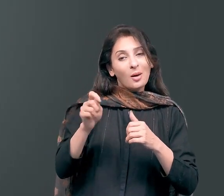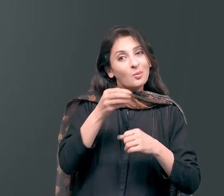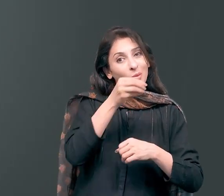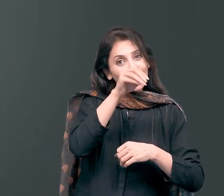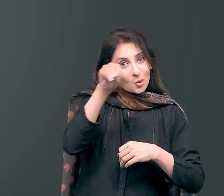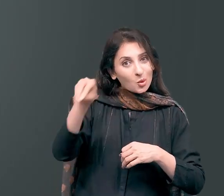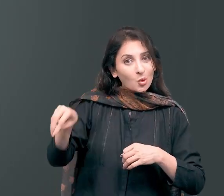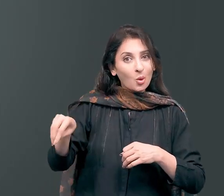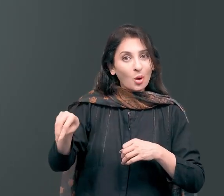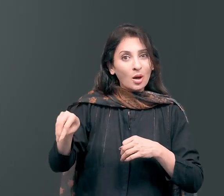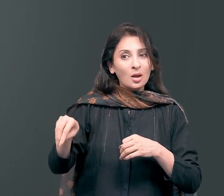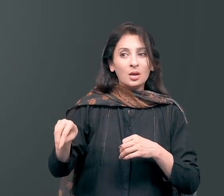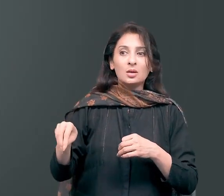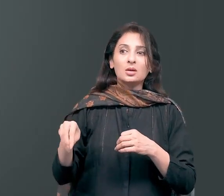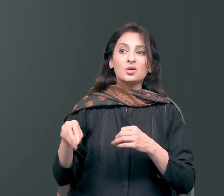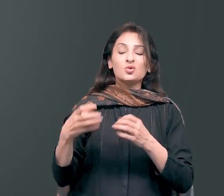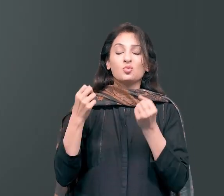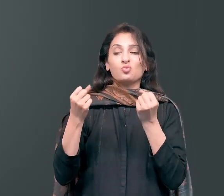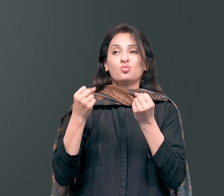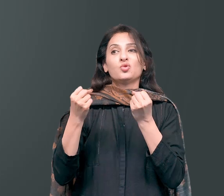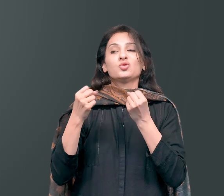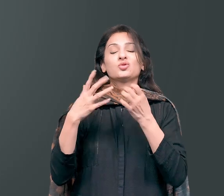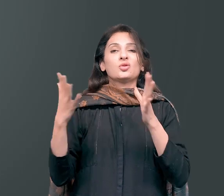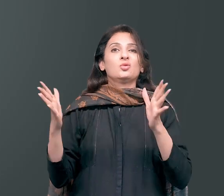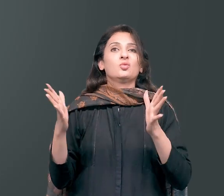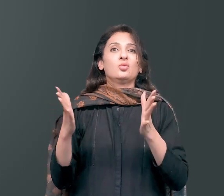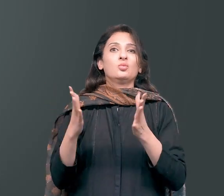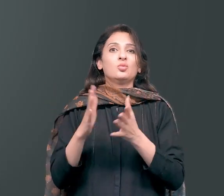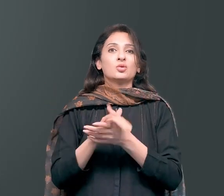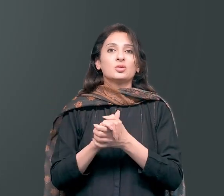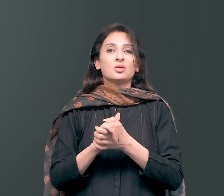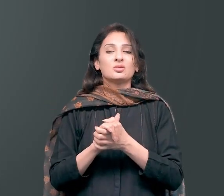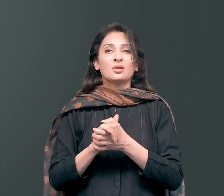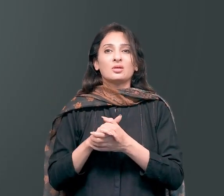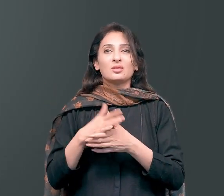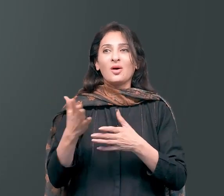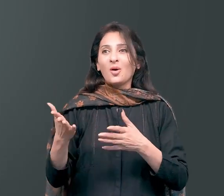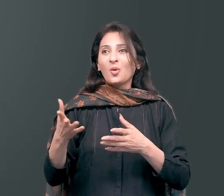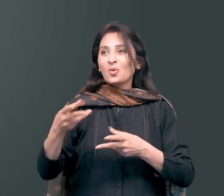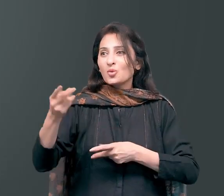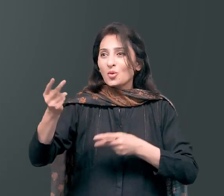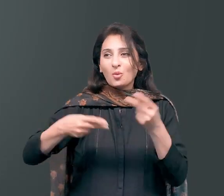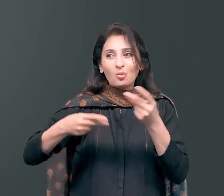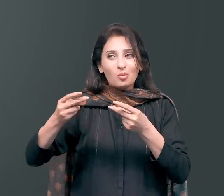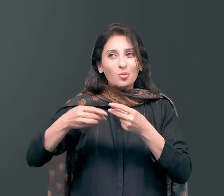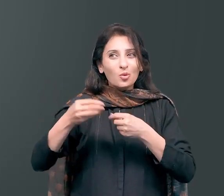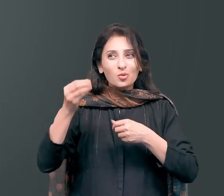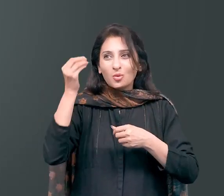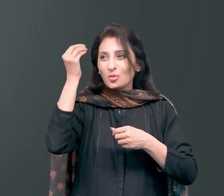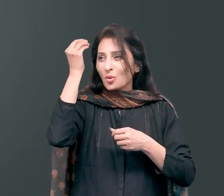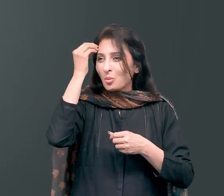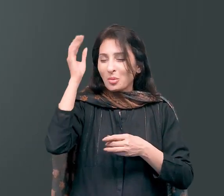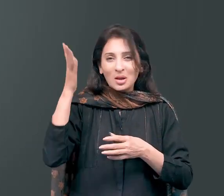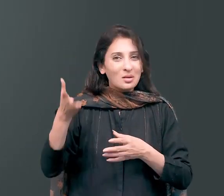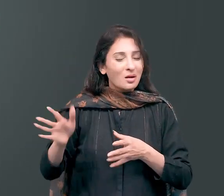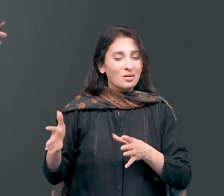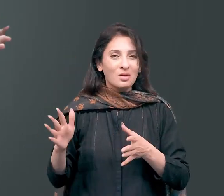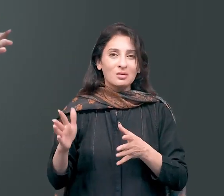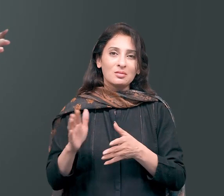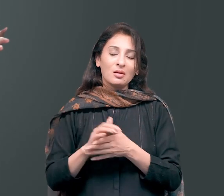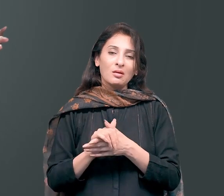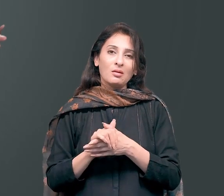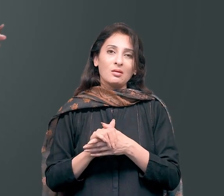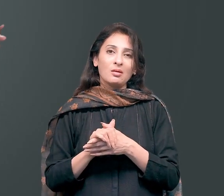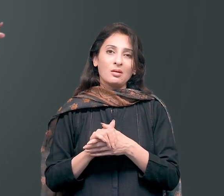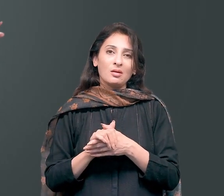کہ مسلمان نہ بڑا سرمایہ دار، نہ انہوں نے فائنانسز کو ڈیل کیا، نہ ہی مسلم لیگ کا کوئی پاسٹ ایکسپیرینس کسی